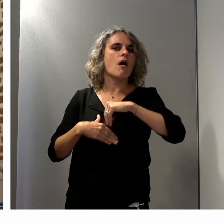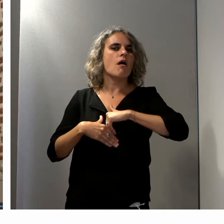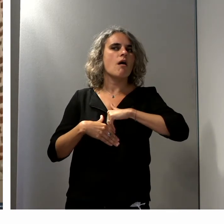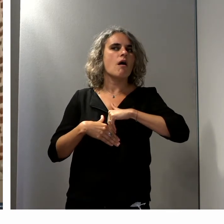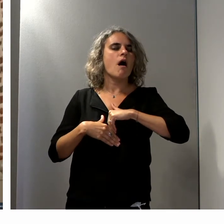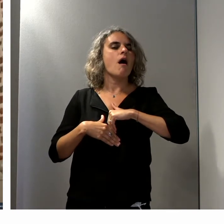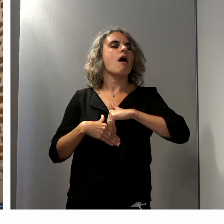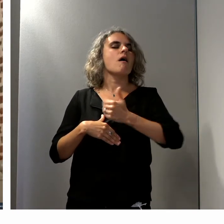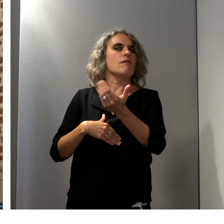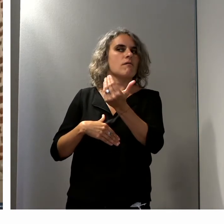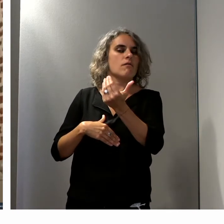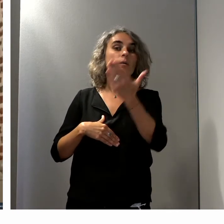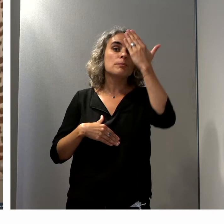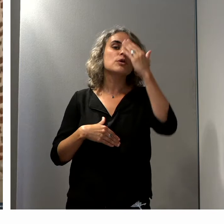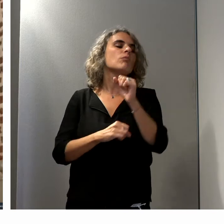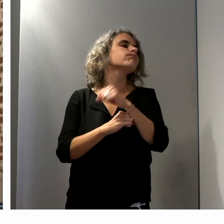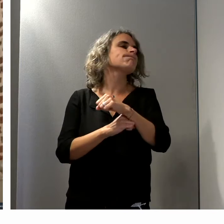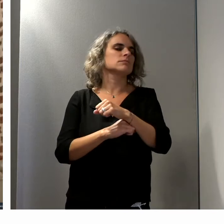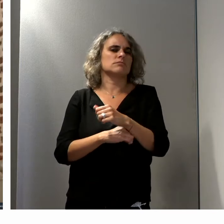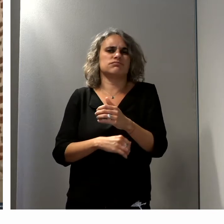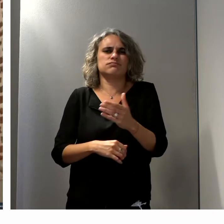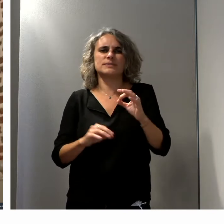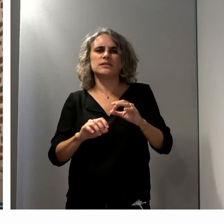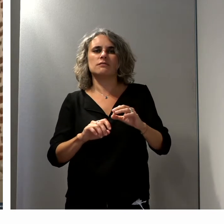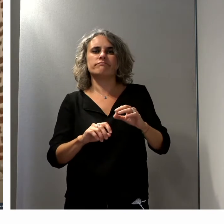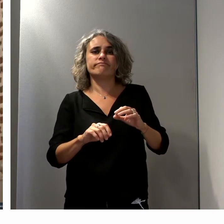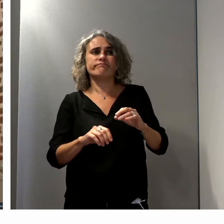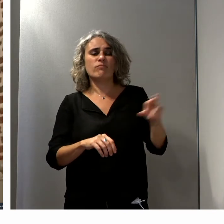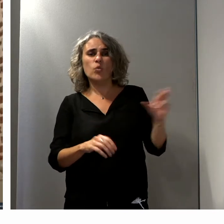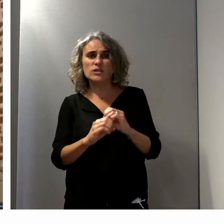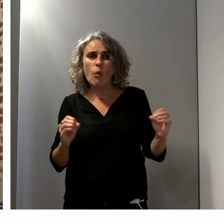on se coupe de cette information-là, presque, c'est comme si on recommençait à zéro alors qu'il y a